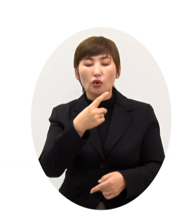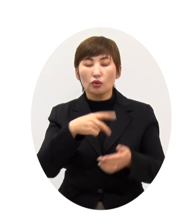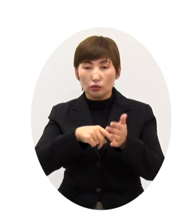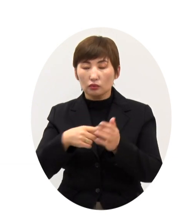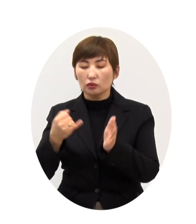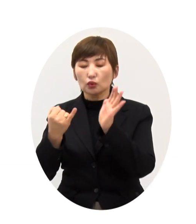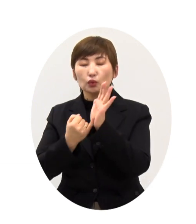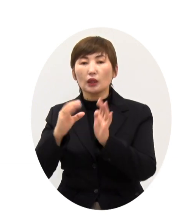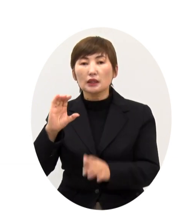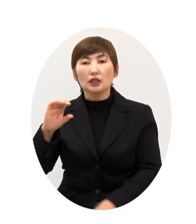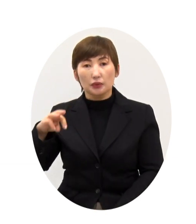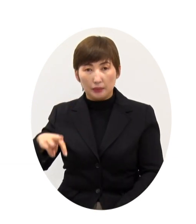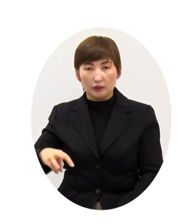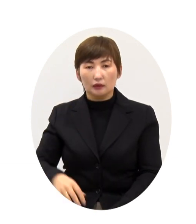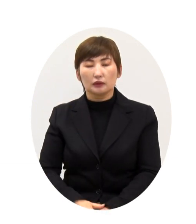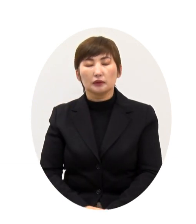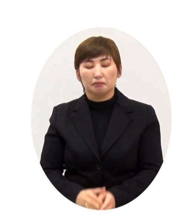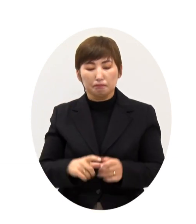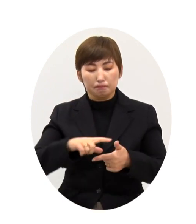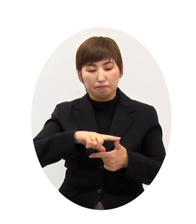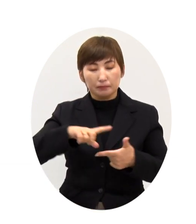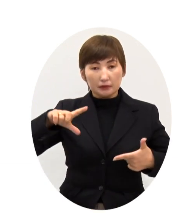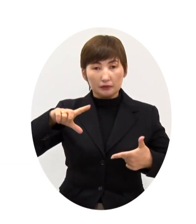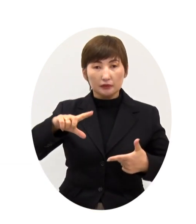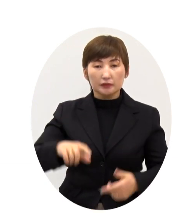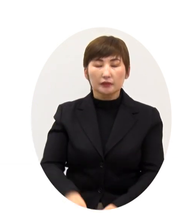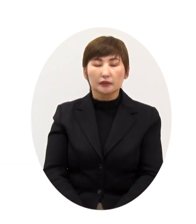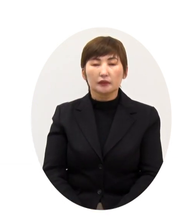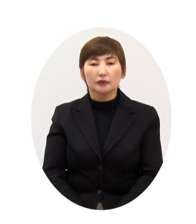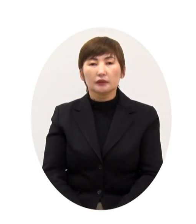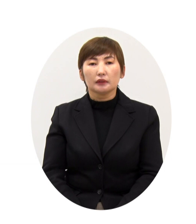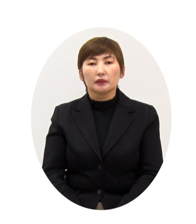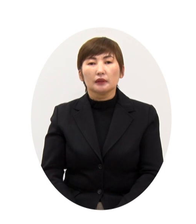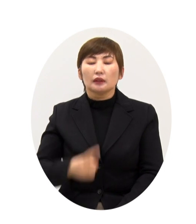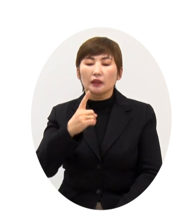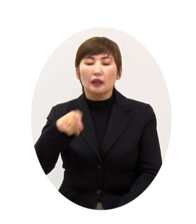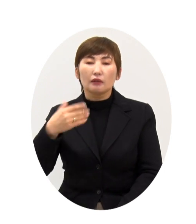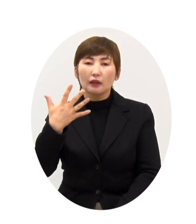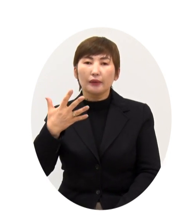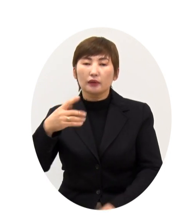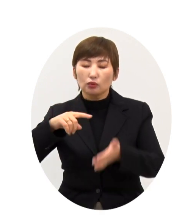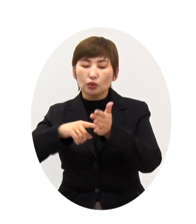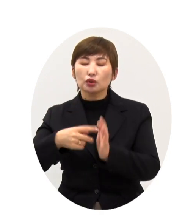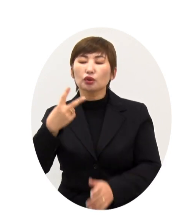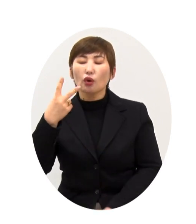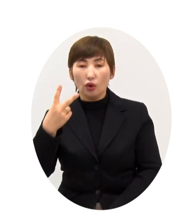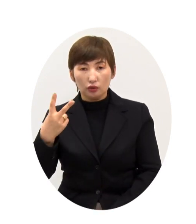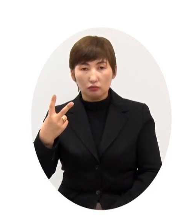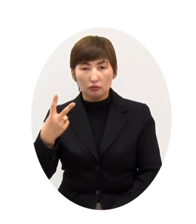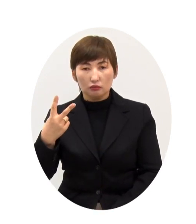см-ыг 2 дахин томруулахаар 6 см болж томруулж зурна гэсэн үг. За өргөн 1.5